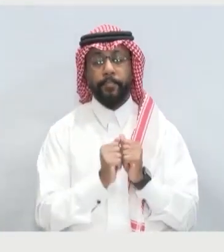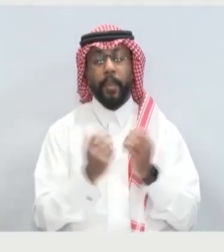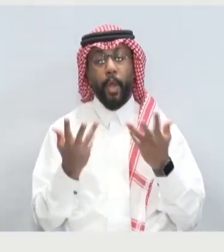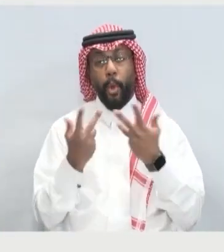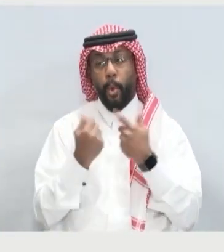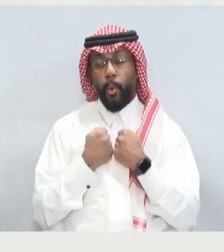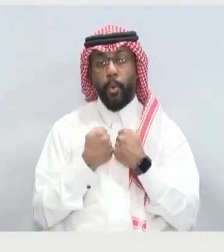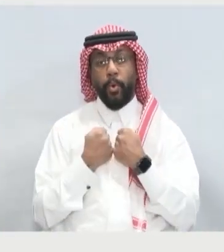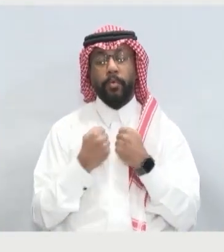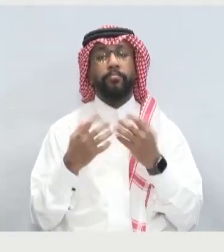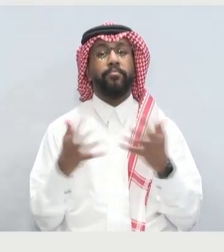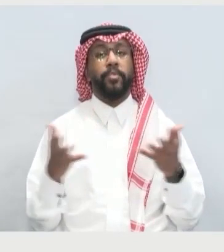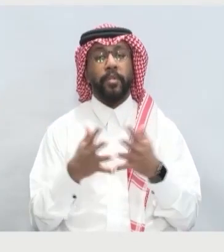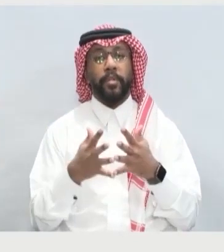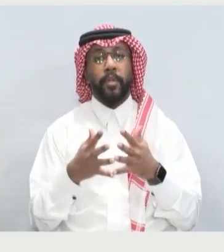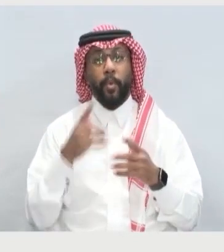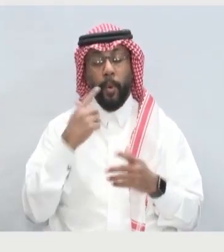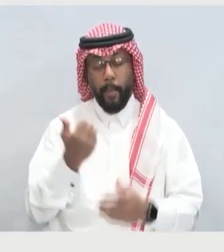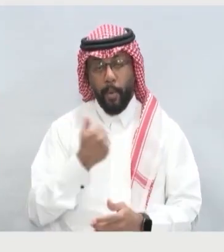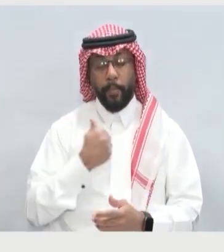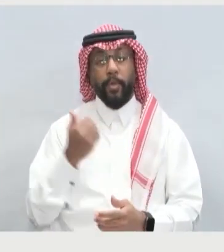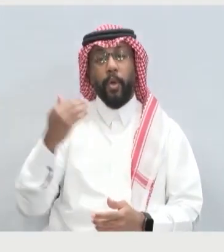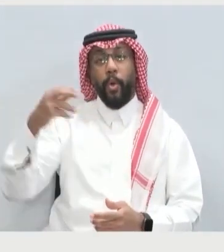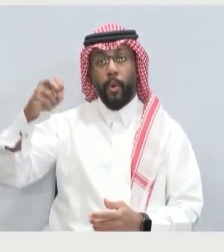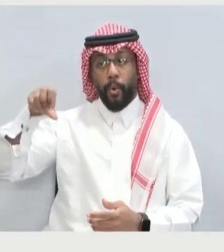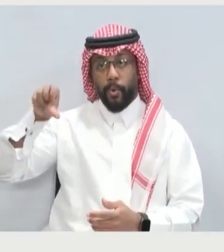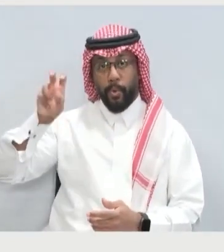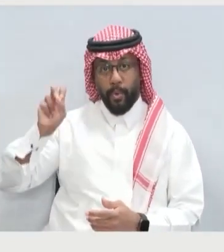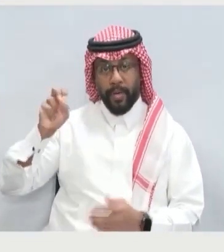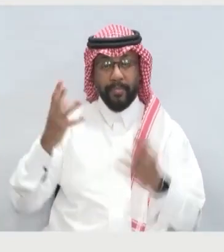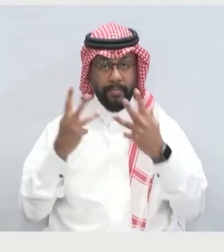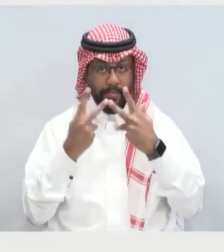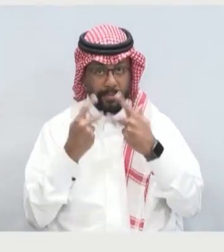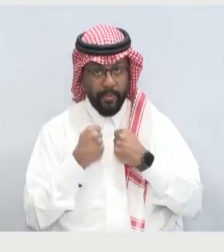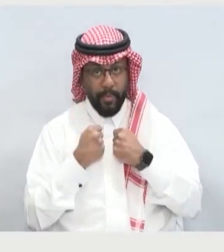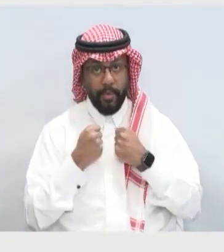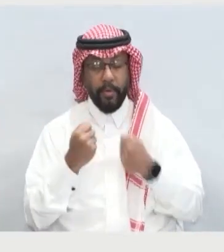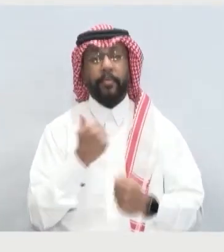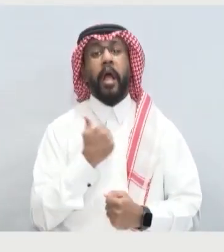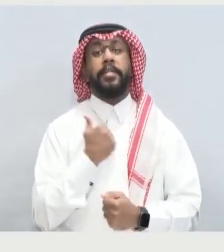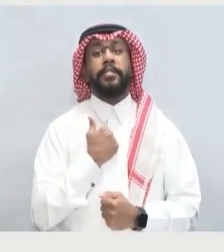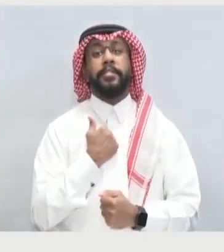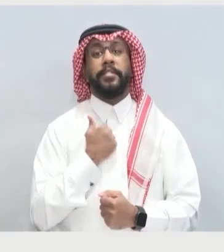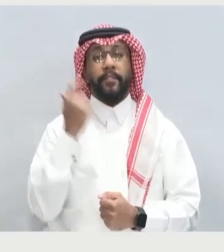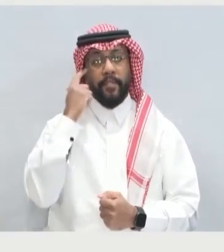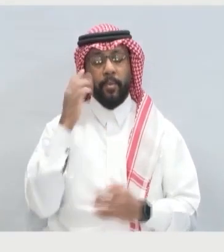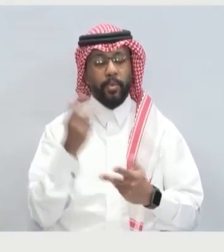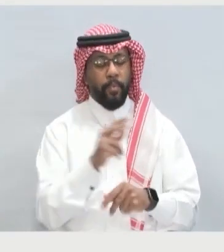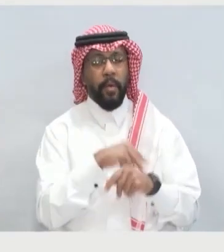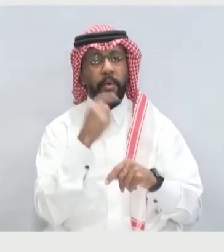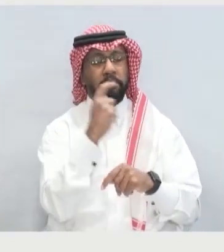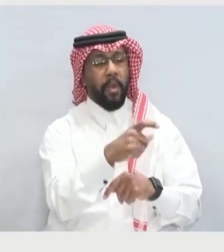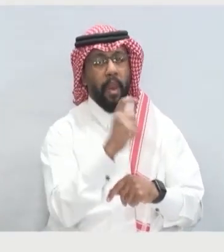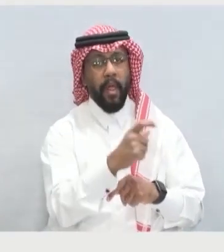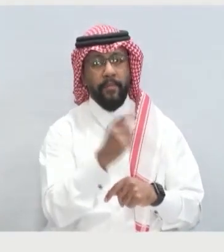المساهمين او يسمى حقوق الملكيه ايضا كذلك اجمال التزامات هي الالتزامات التي على الشركه الديون